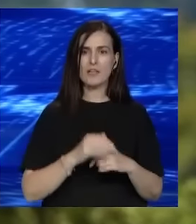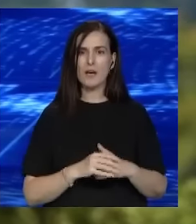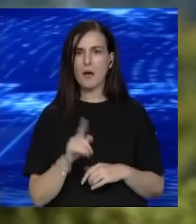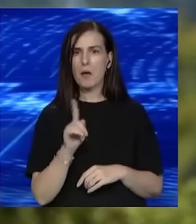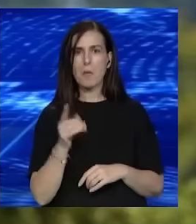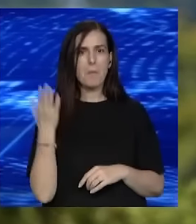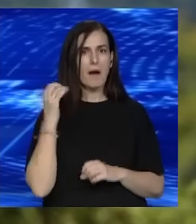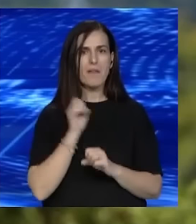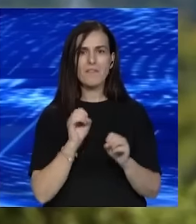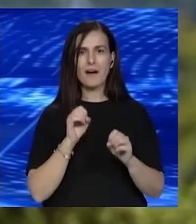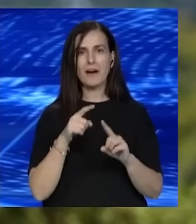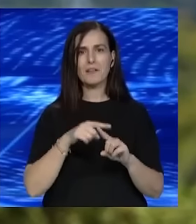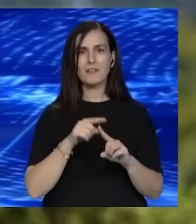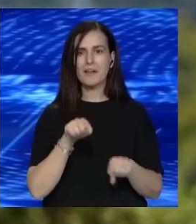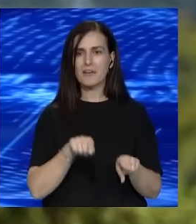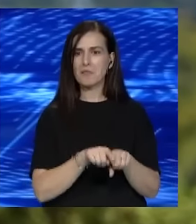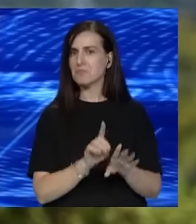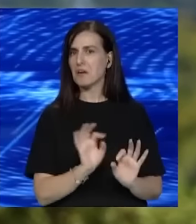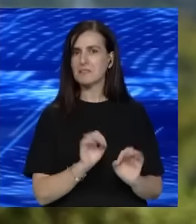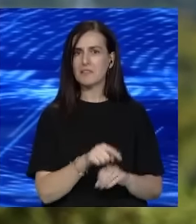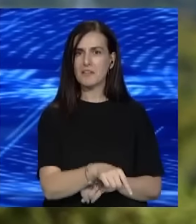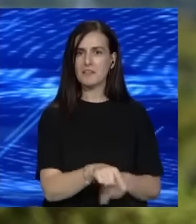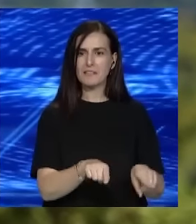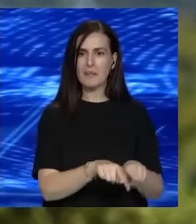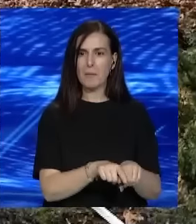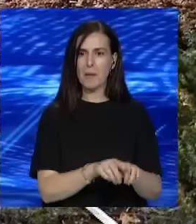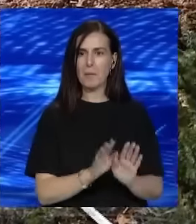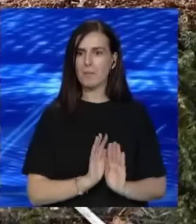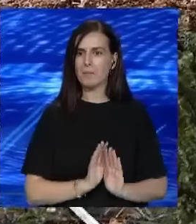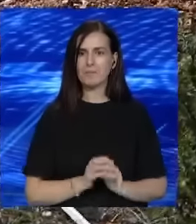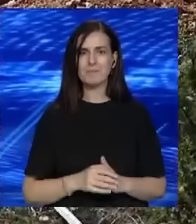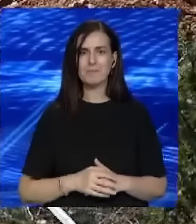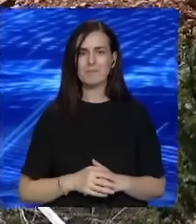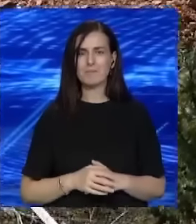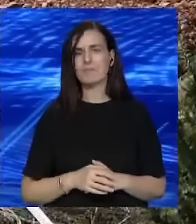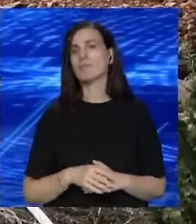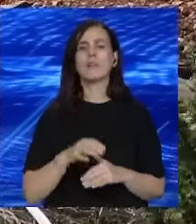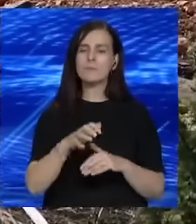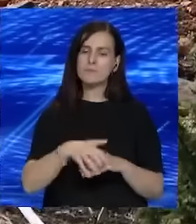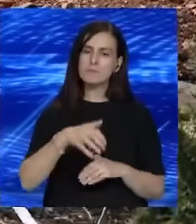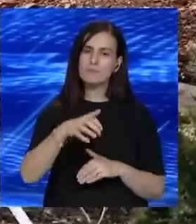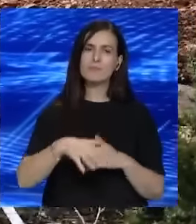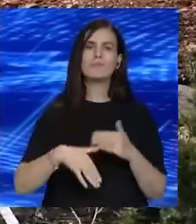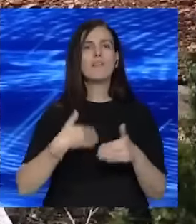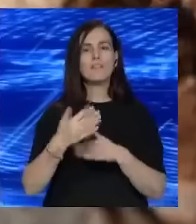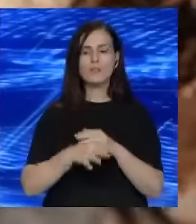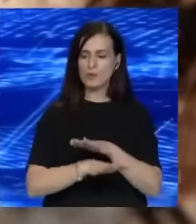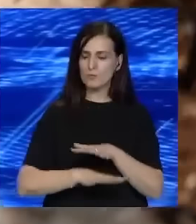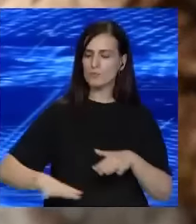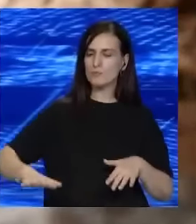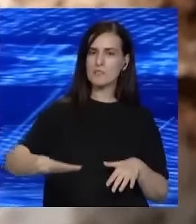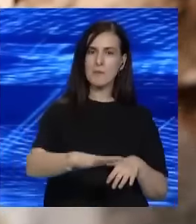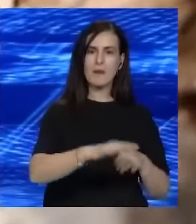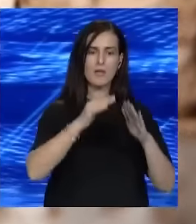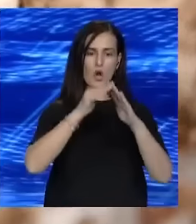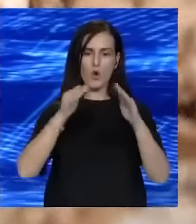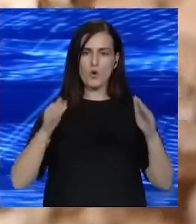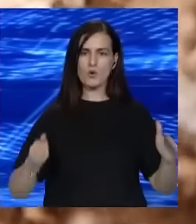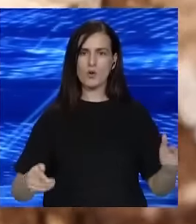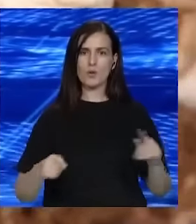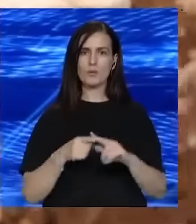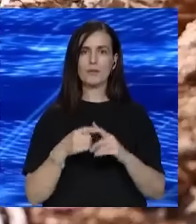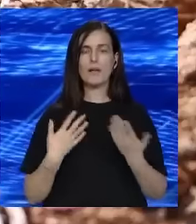të tilla dhe nuk kemi pasur në fakt në zonën e Tiranës kontekste funerare. Gërmimi do të vazhdojë edhe më tej në të gjithë sipërfaqen e kësaj kodre, pasi me gjetjet